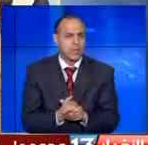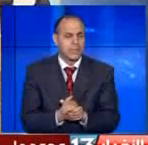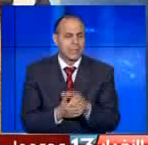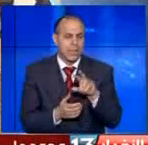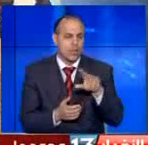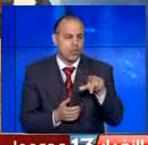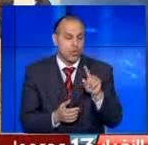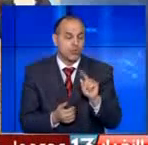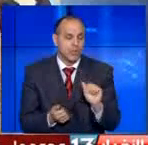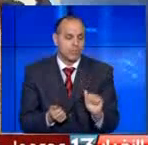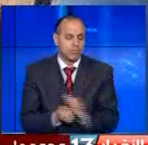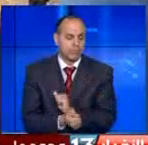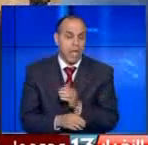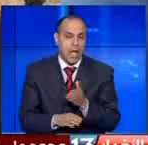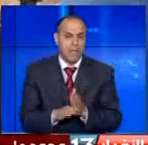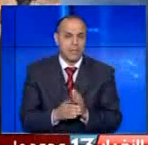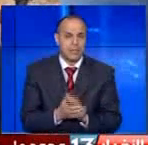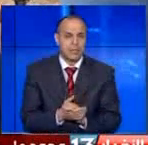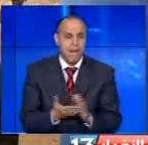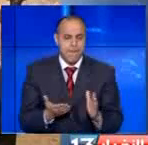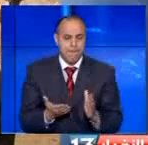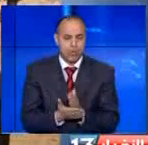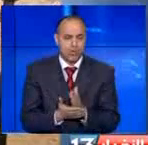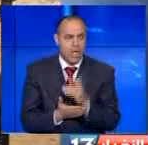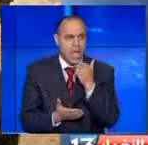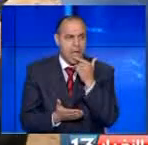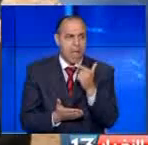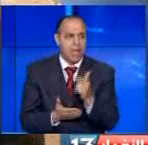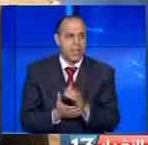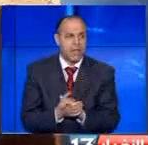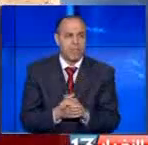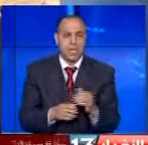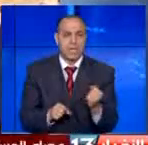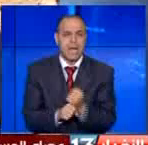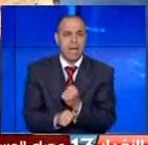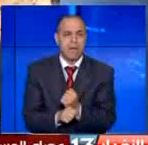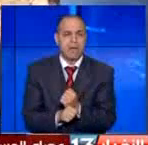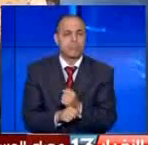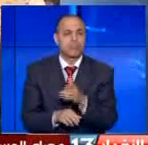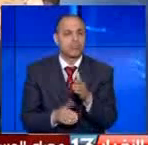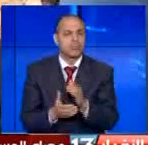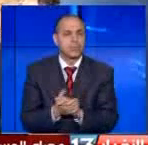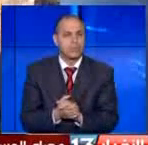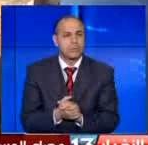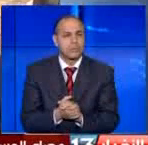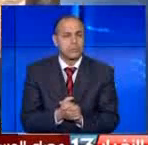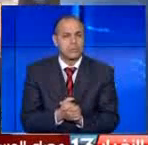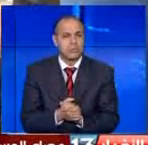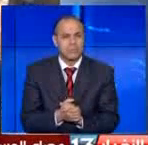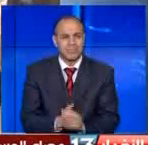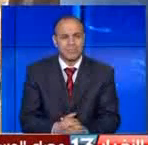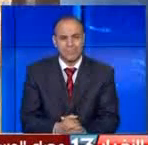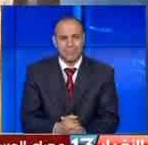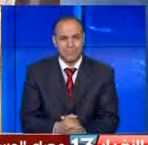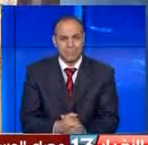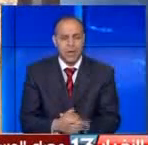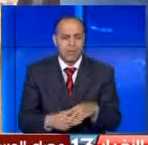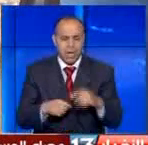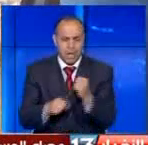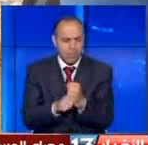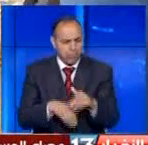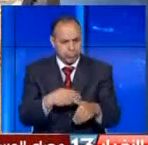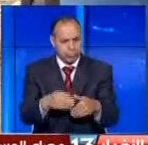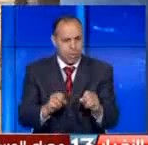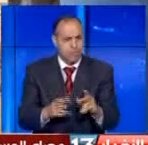8 شهور وقدام ان شاء الله يبدا كل شيء نظيف. مشروع دولاب فهمتي ولا لا نعملوا فيه في اللي ضلوا اظن اللي مشي استانفت